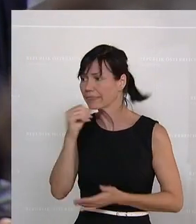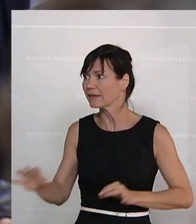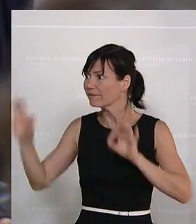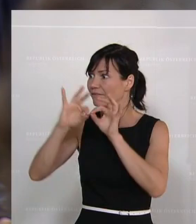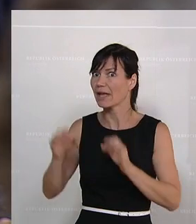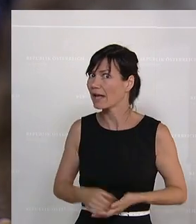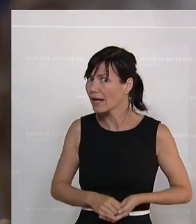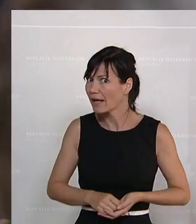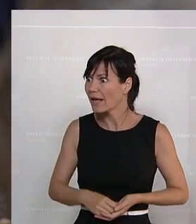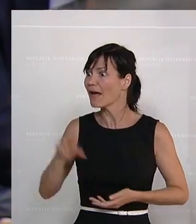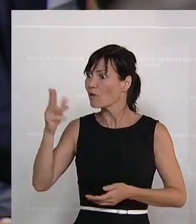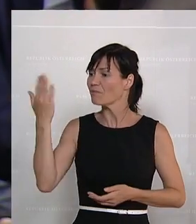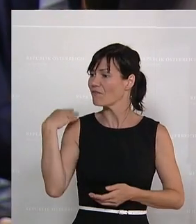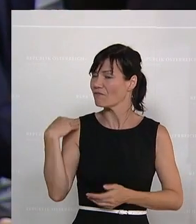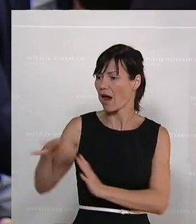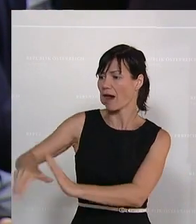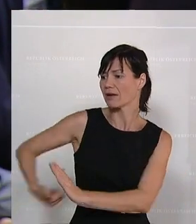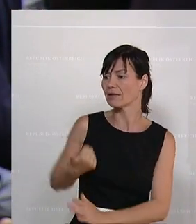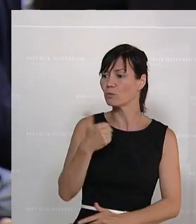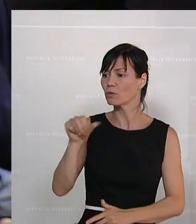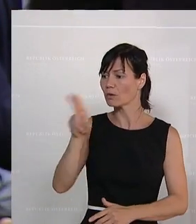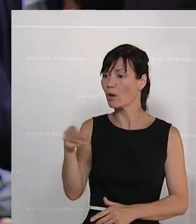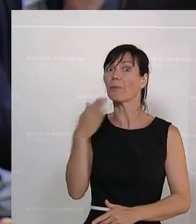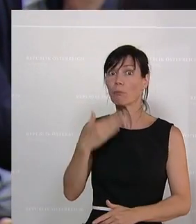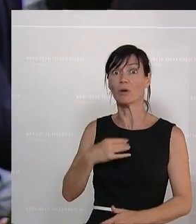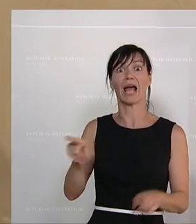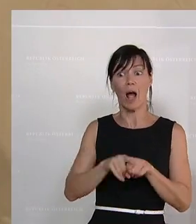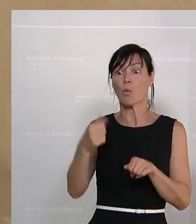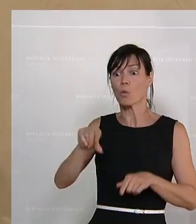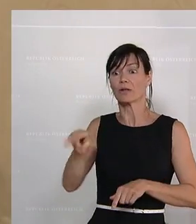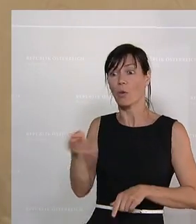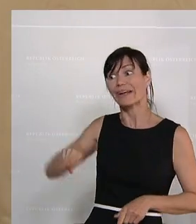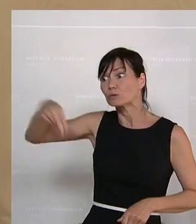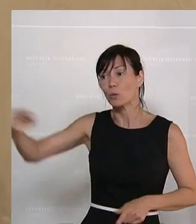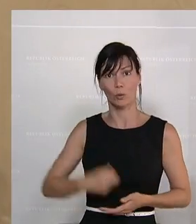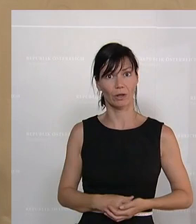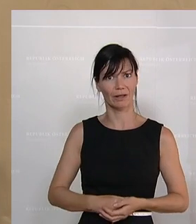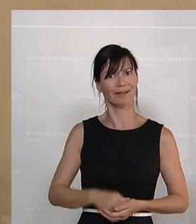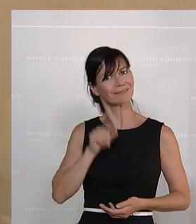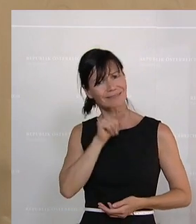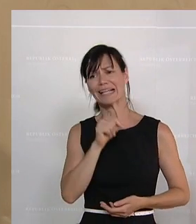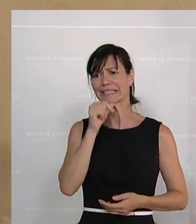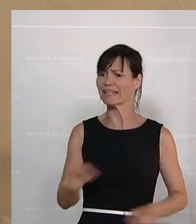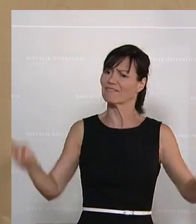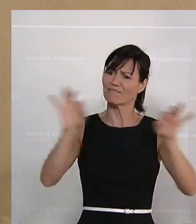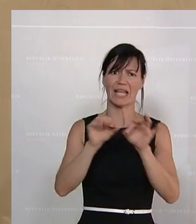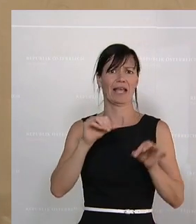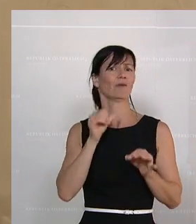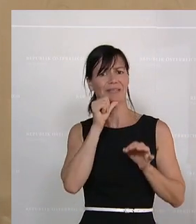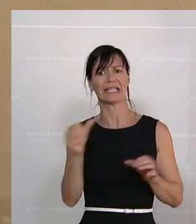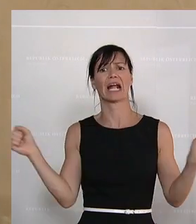zurecht die 100 euro weggenommen habe auch gerne wieder hätten was sie tun ist nicht gerecht und es ist keine komplette abschaffung der kalten